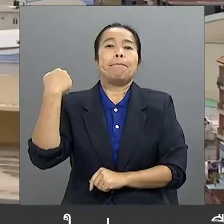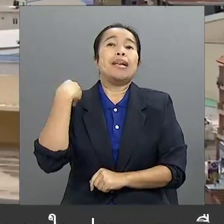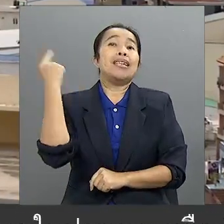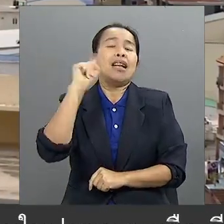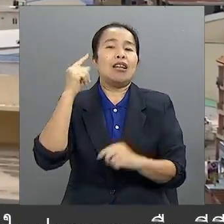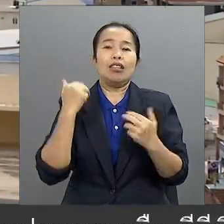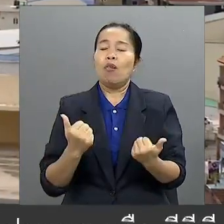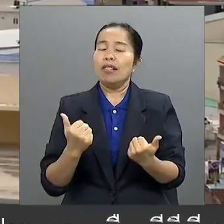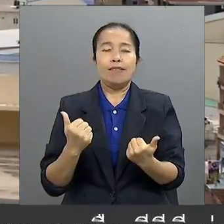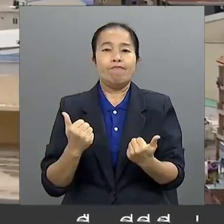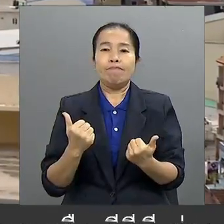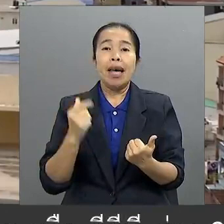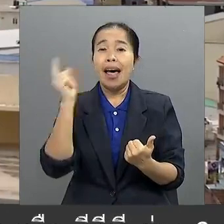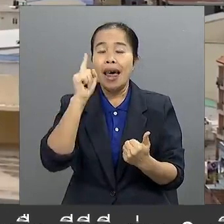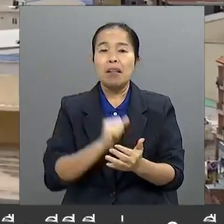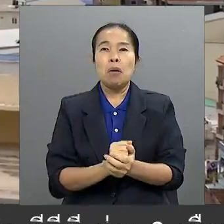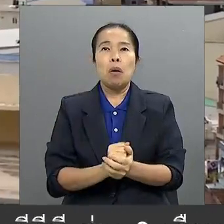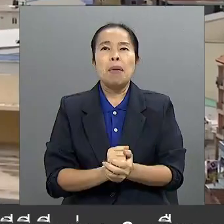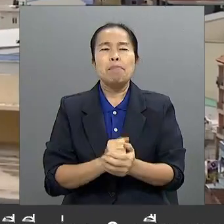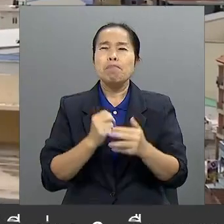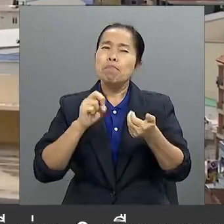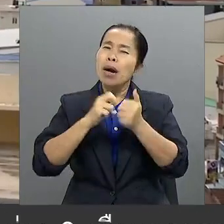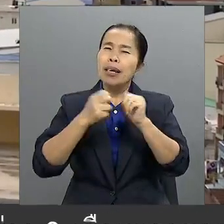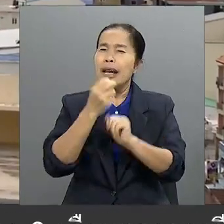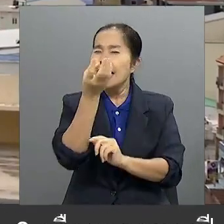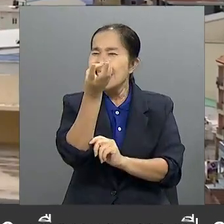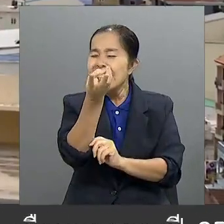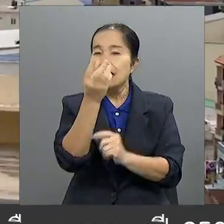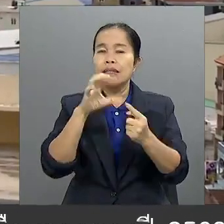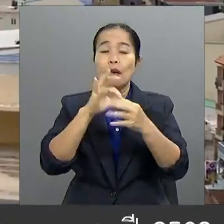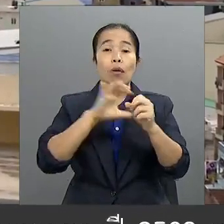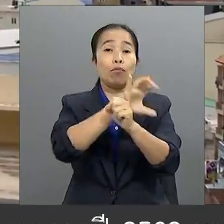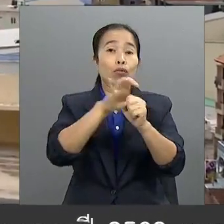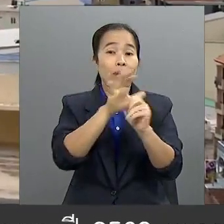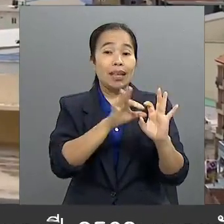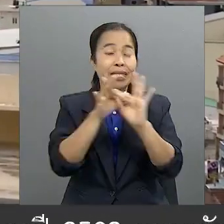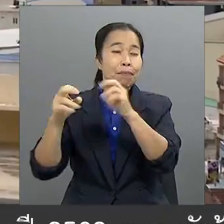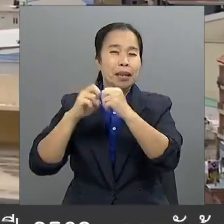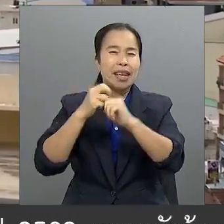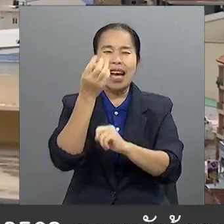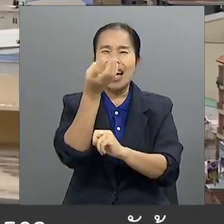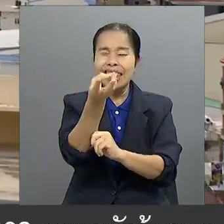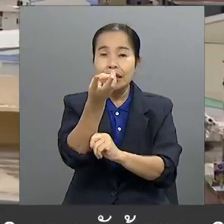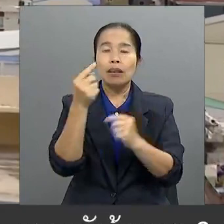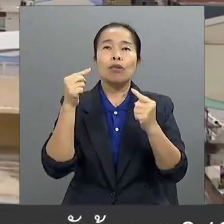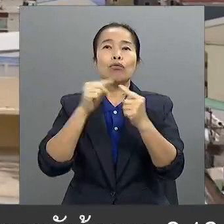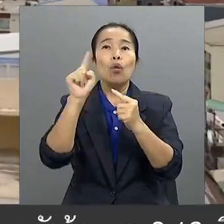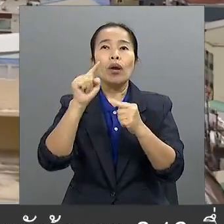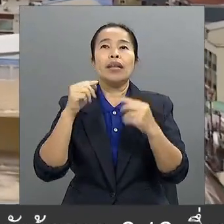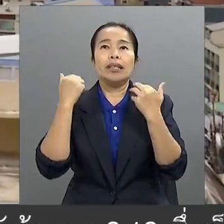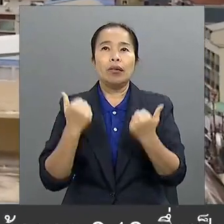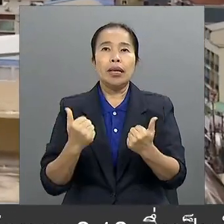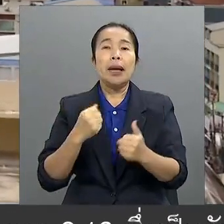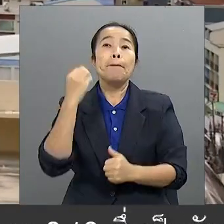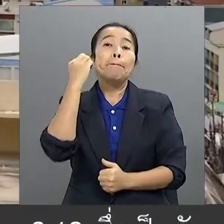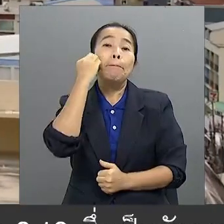หรือว่าได้รับผลกระทบค่อนข้างน้อยนะคะในโควิด-19 นี้ค่ะก็คือกลุ่ม Second Home ที่มีการซื้อเป็น